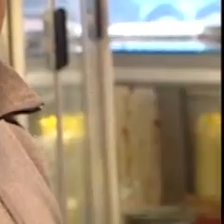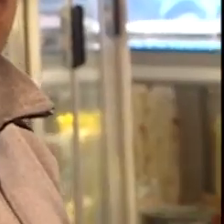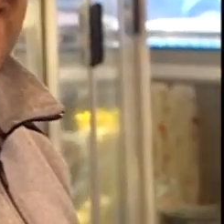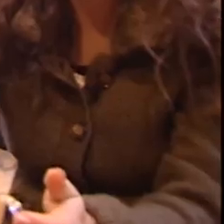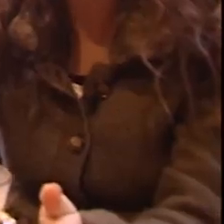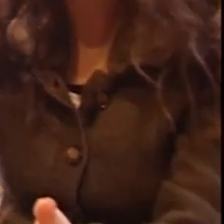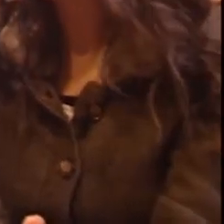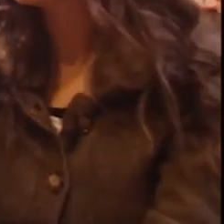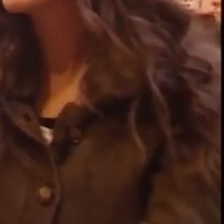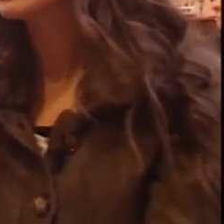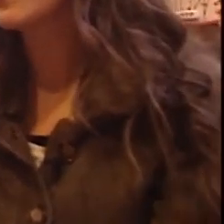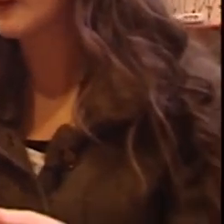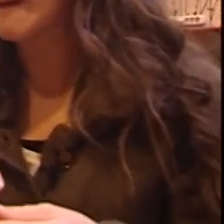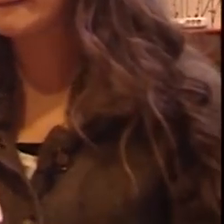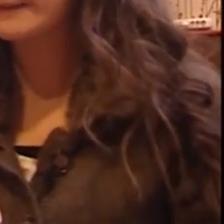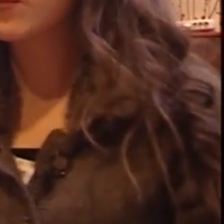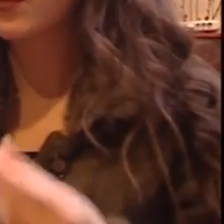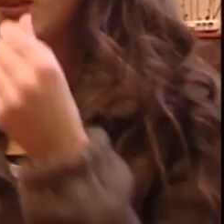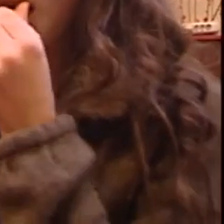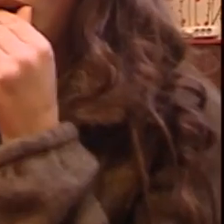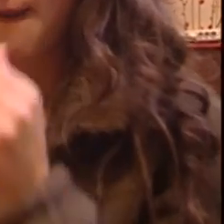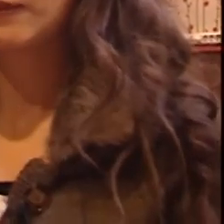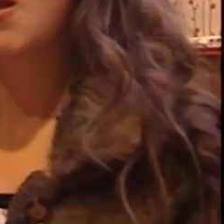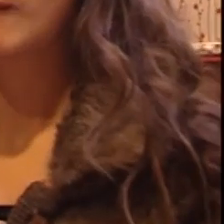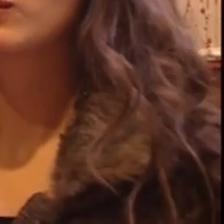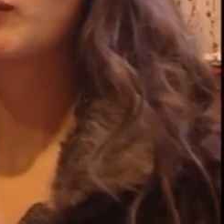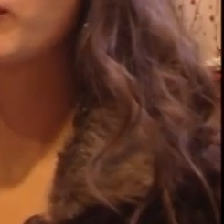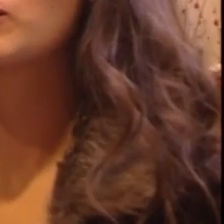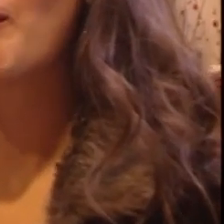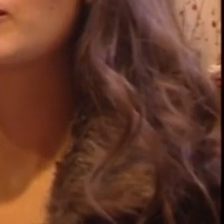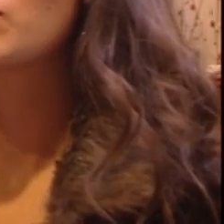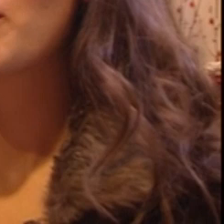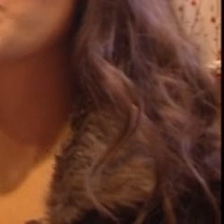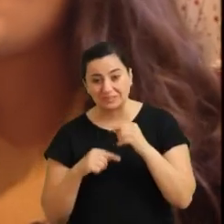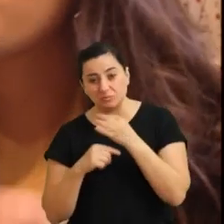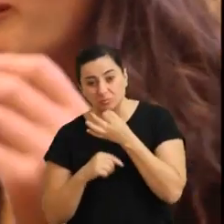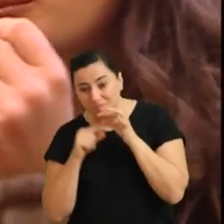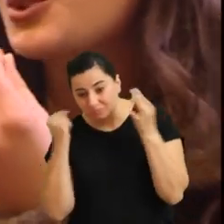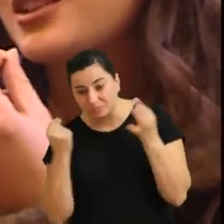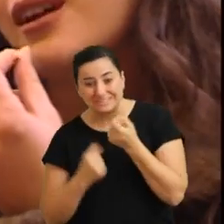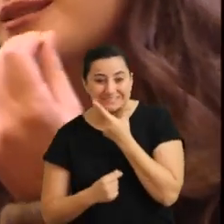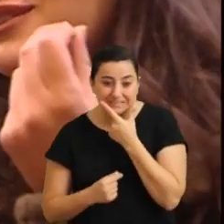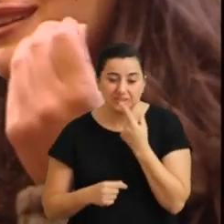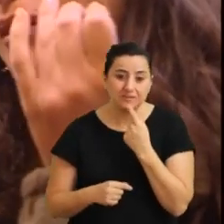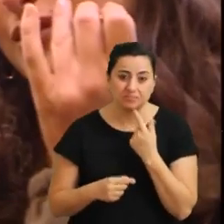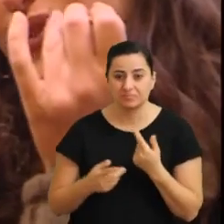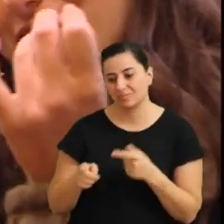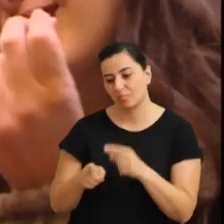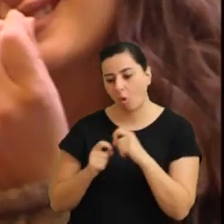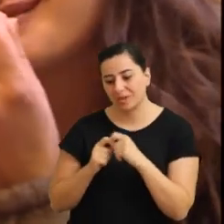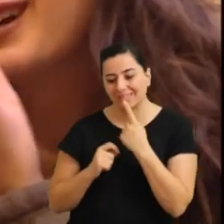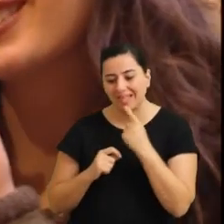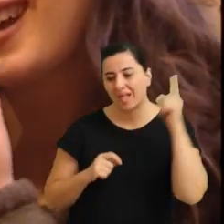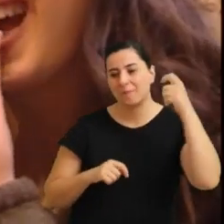Bilmiyorum, umarım bize yardımcı olur. Ya yardımcı olacağından eminim ama böyle sert midir, otoriter midir, kızgın mıdır, neşeli midir onu merak ediyorum. Boza tatlı bir şey, patron